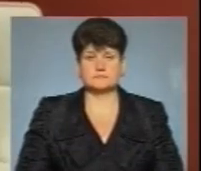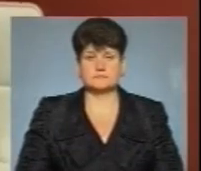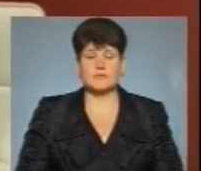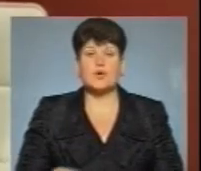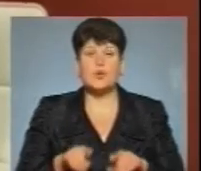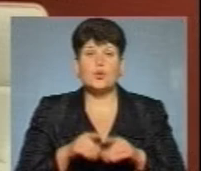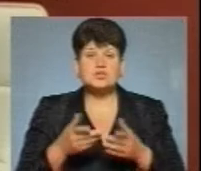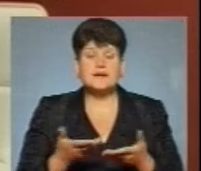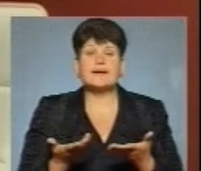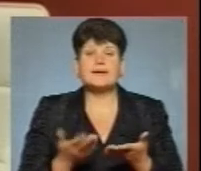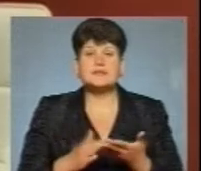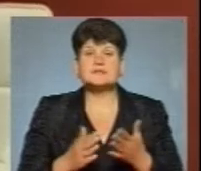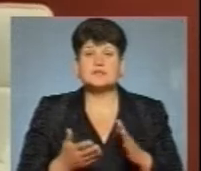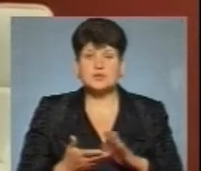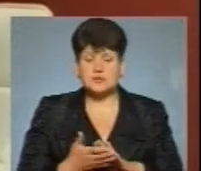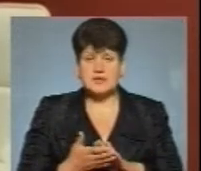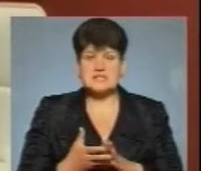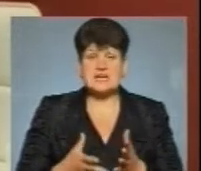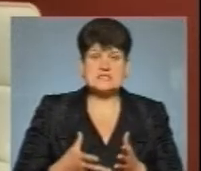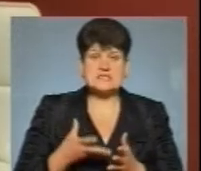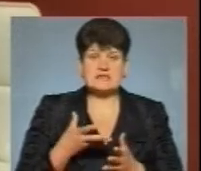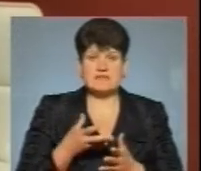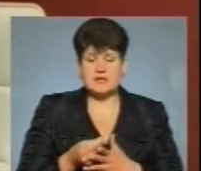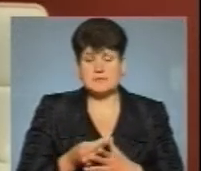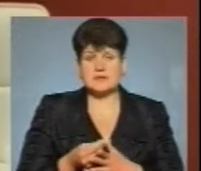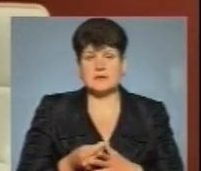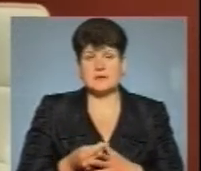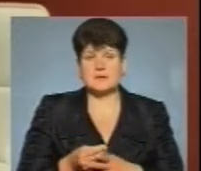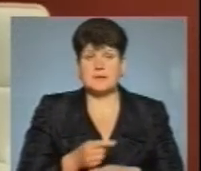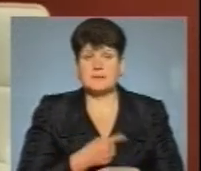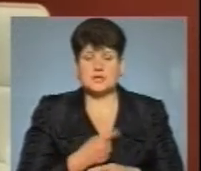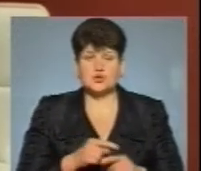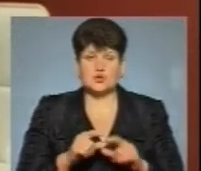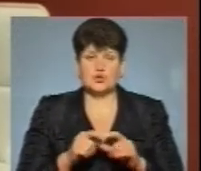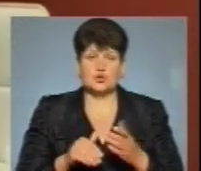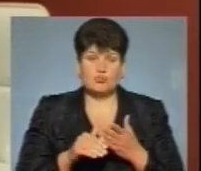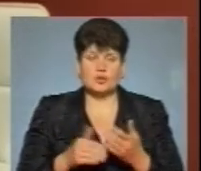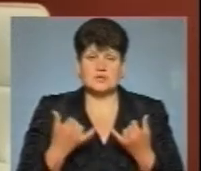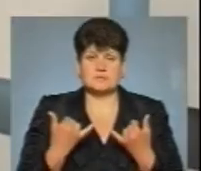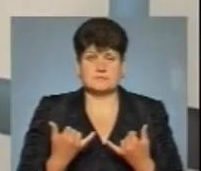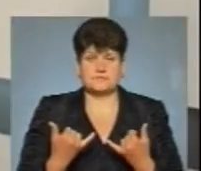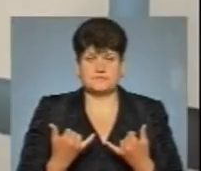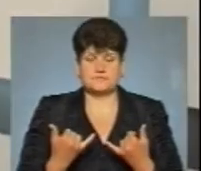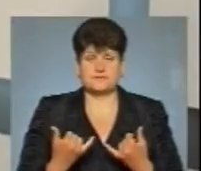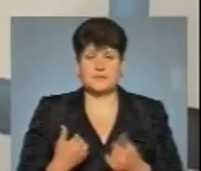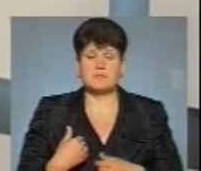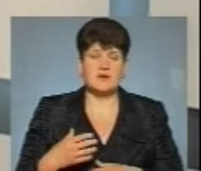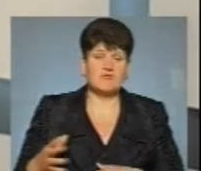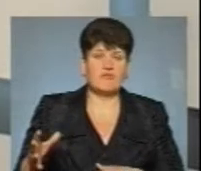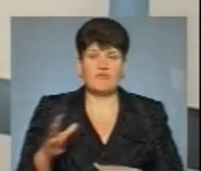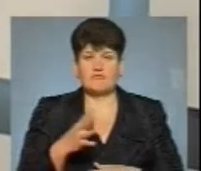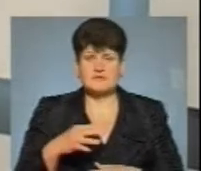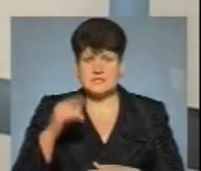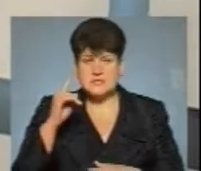Отже, яка ситуація з виплатами працівників екстреної медичної допомоги станом наразі? Ну, я думаю, ми всі знаємо,